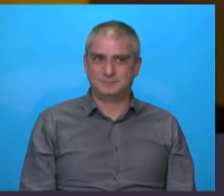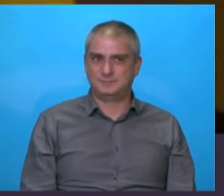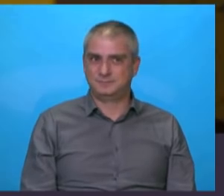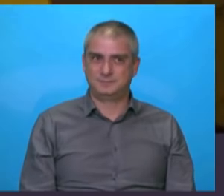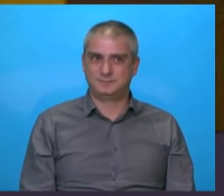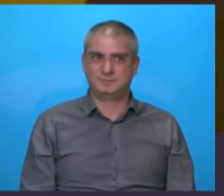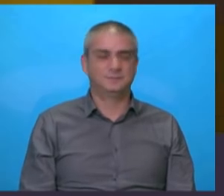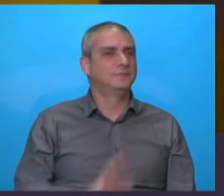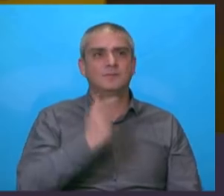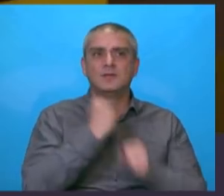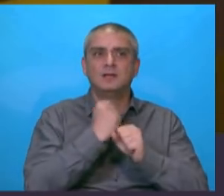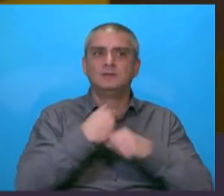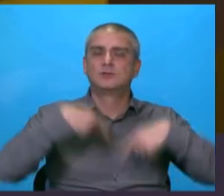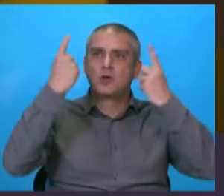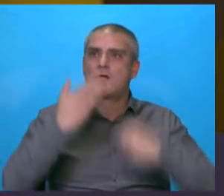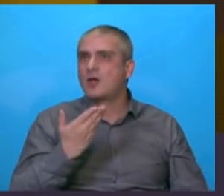No, what did you do all day?